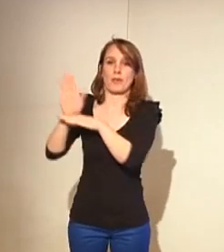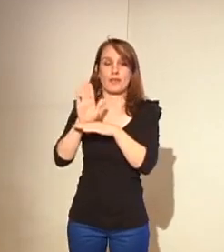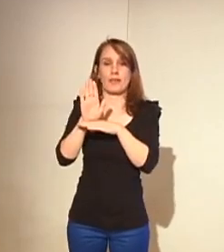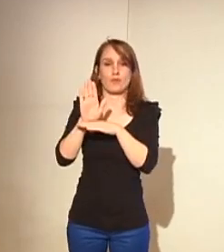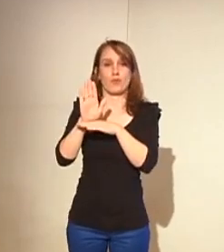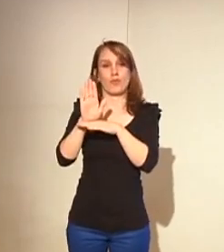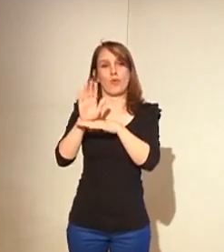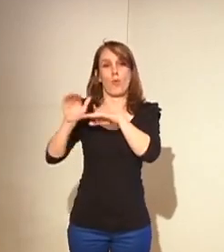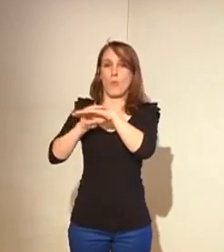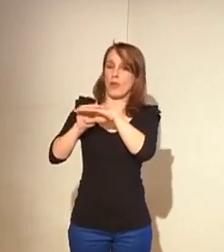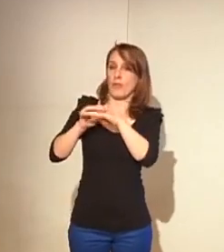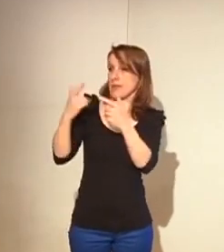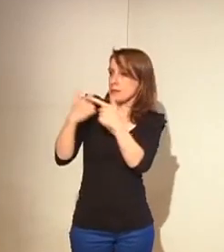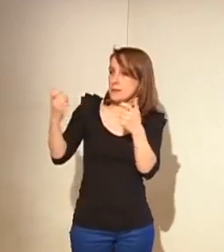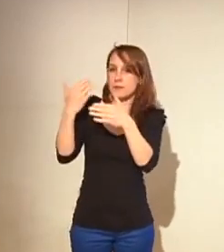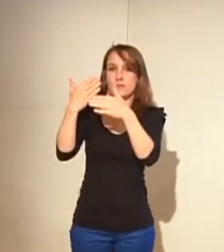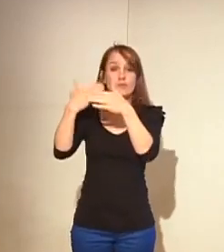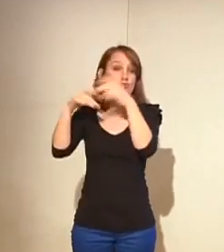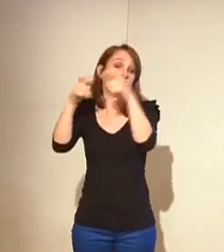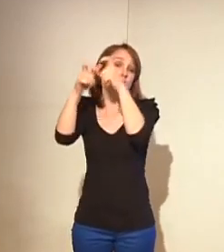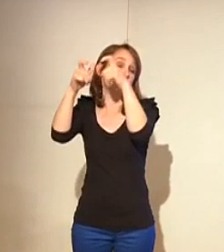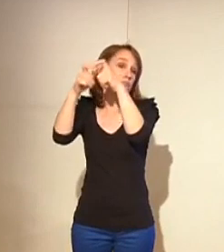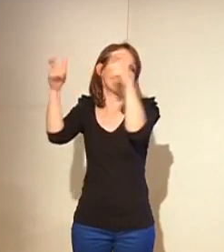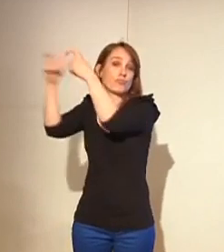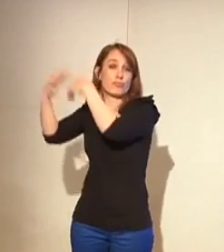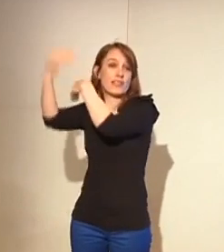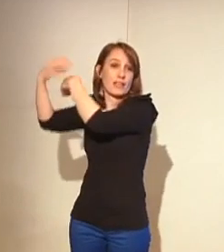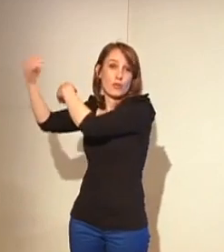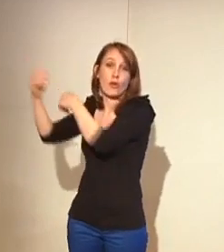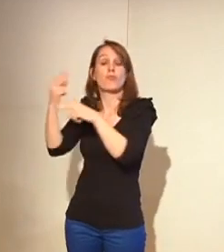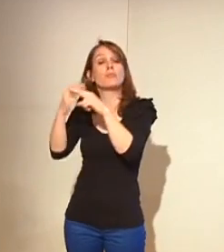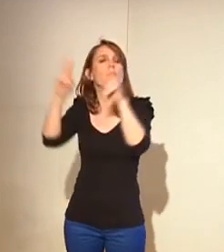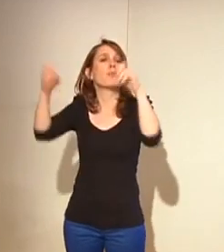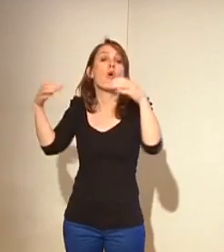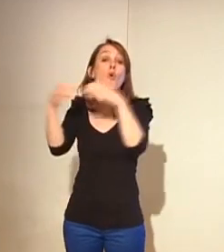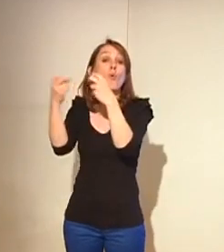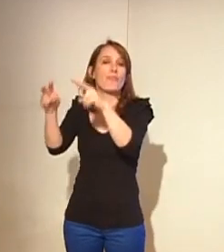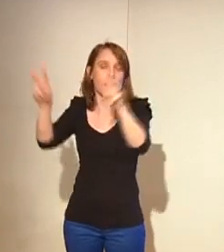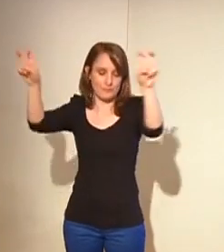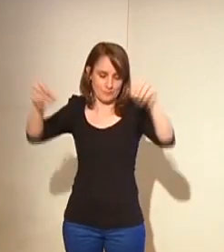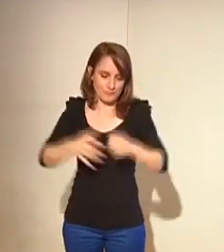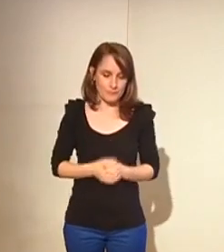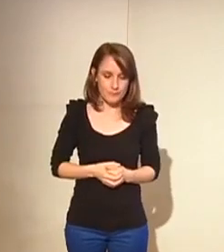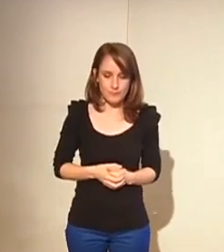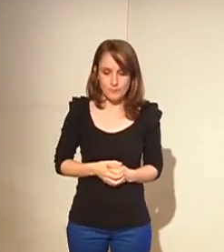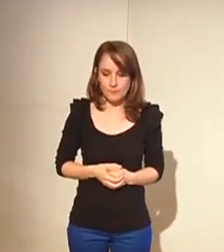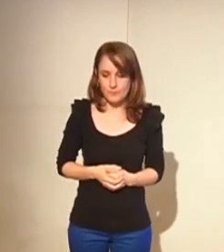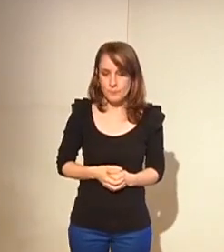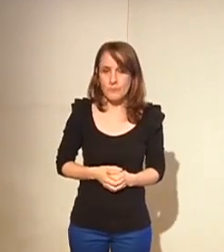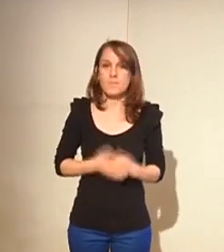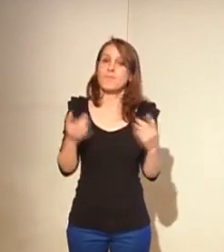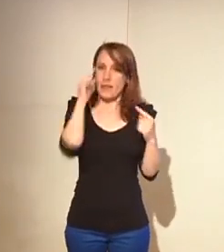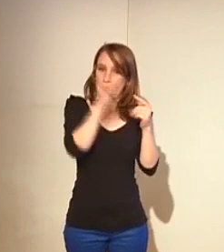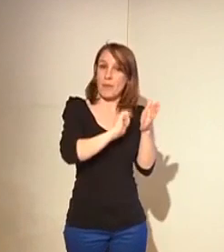dans les organismes extérieur notamment les ce que l'on appelle le groupe ville pour ce qui concerne les